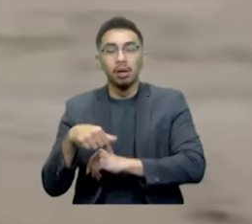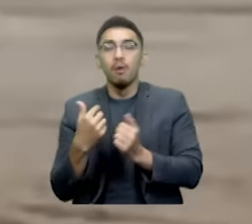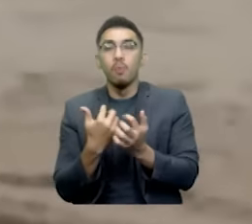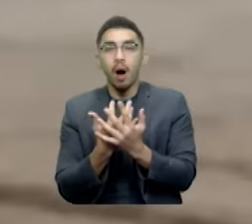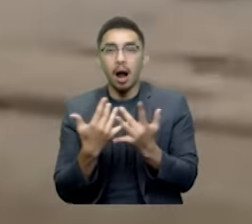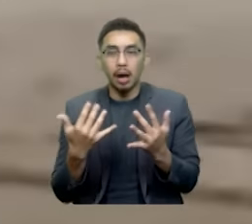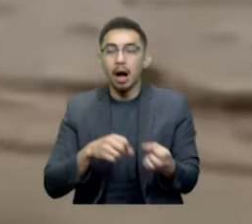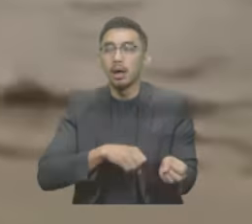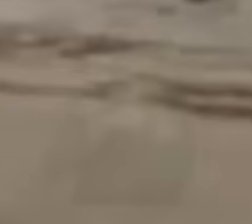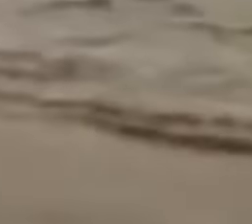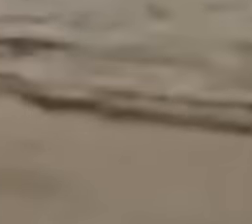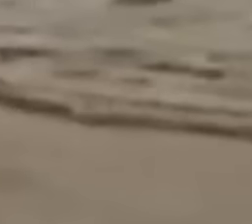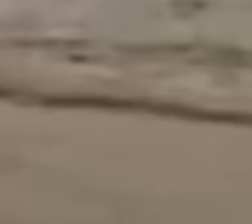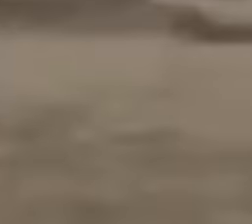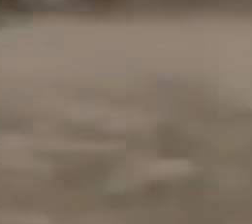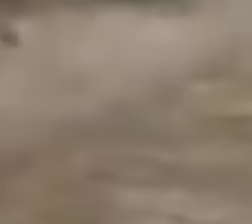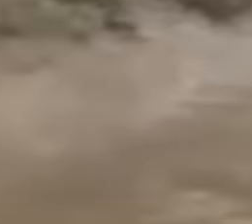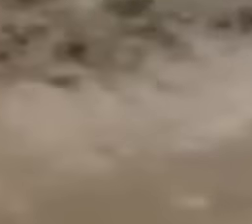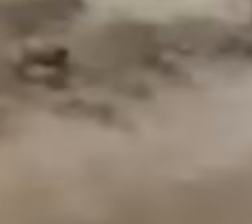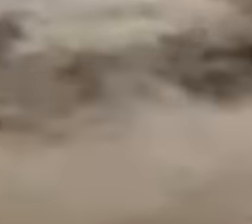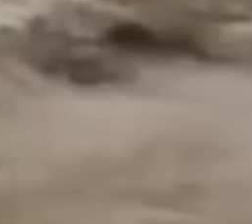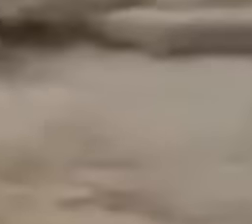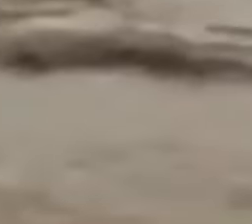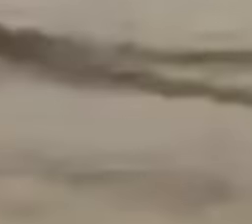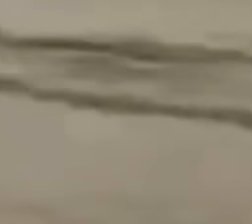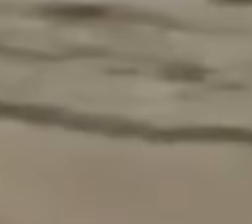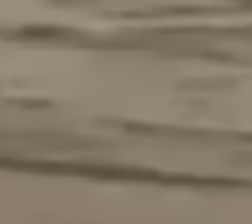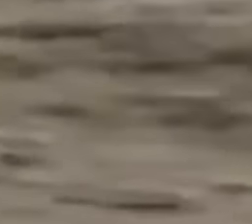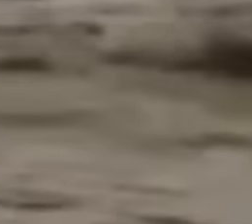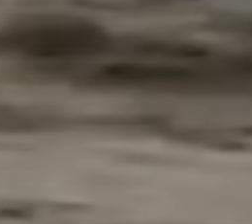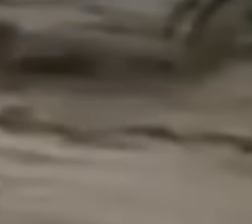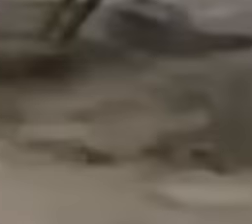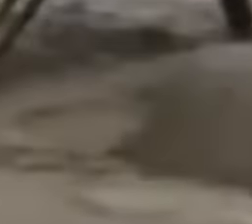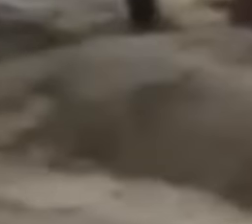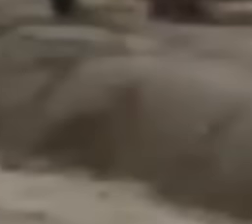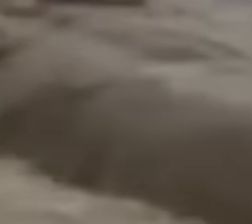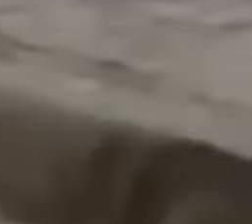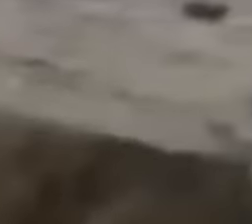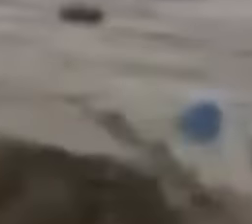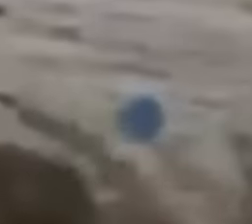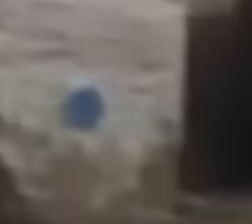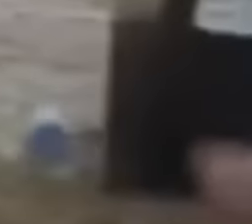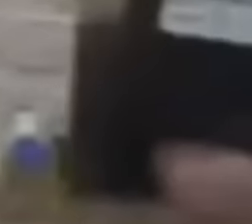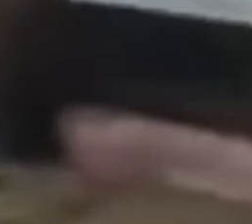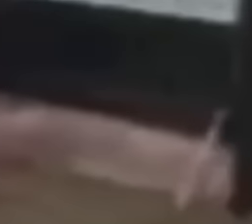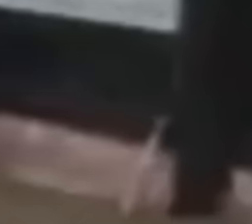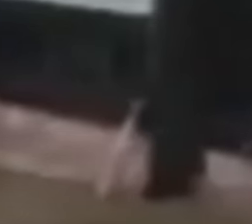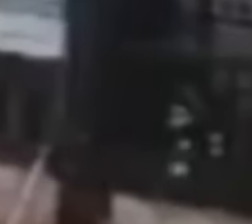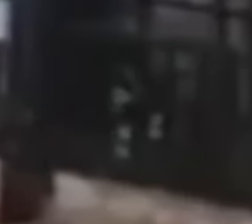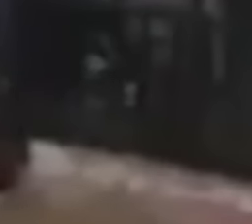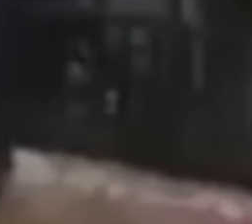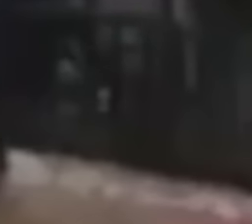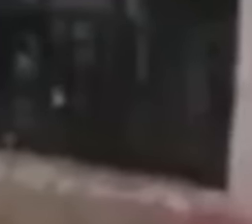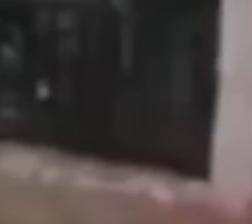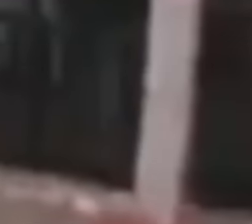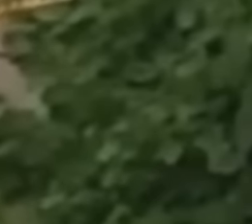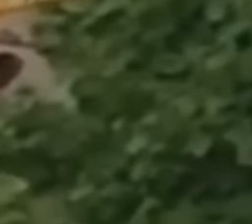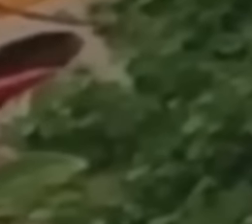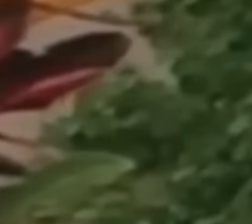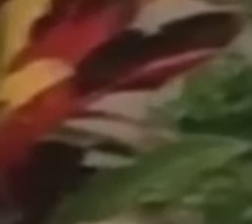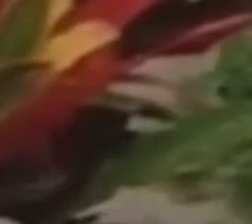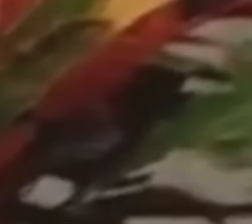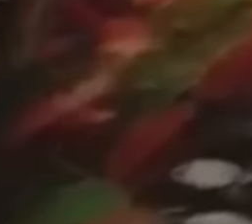barang-barang. Banjir bandang ini disebut warga terjadi tiba-tiba pada Sabtu sore usai hujan lebat. Banjir bandang ini juga